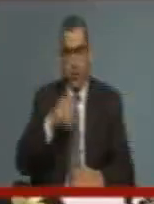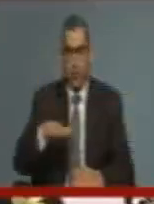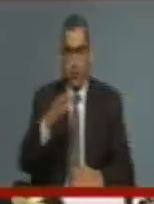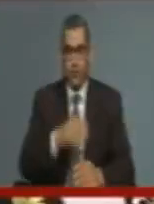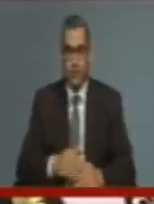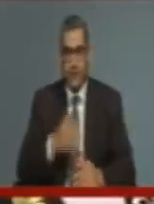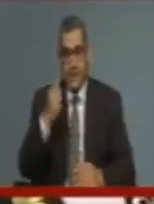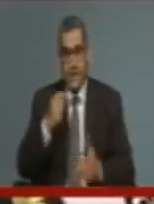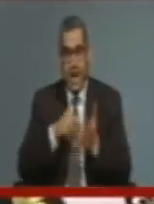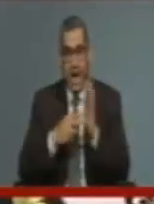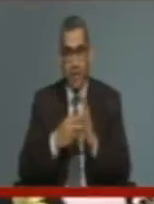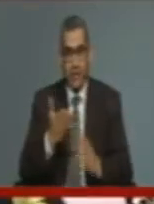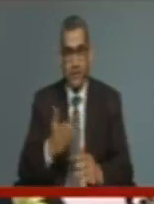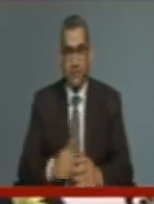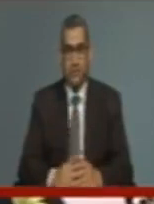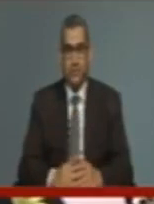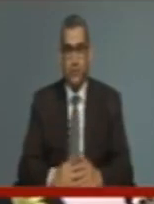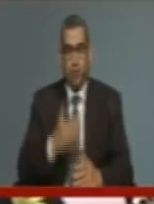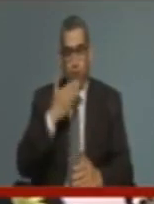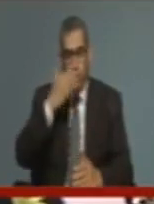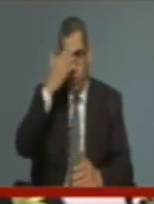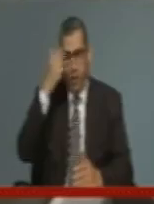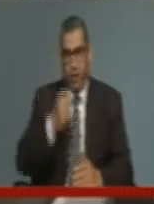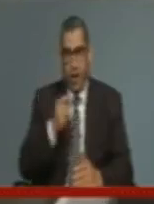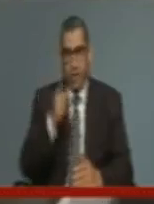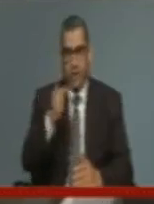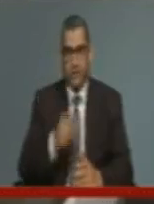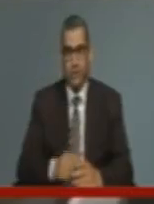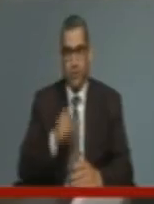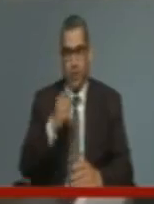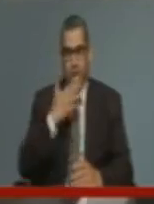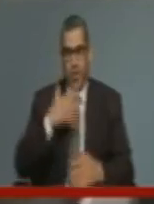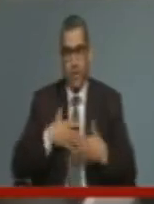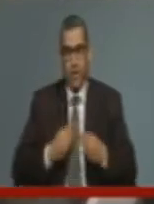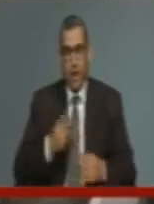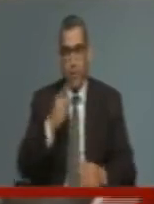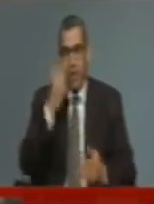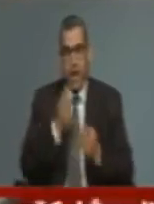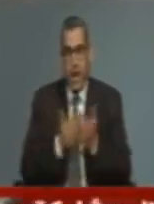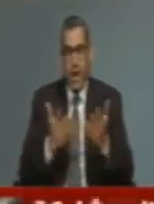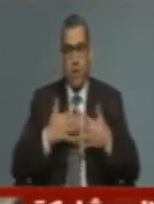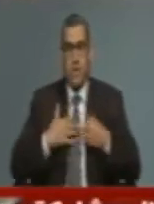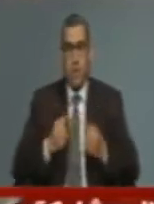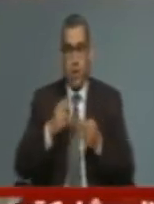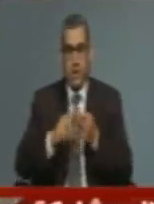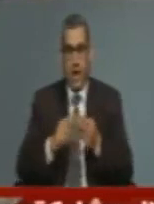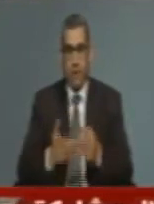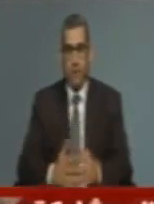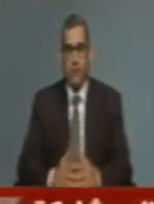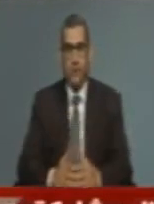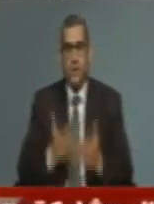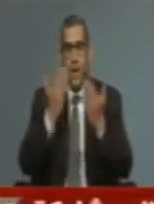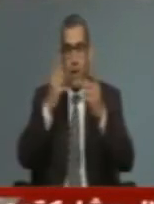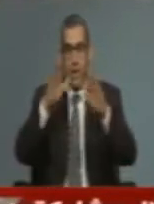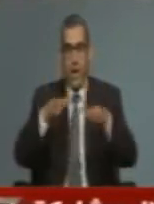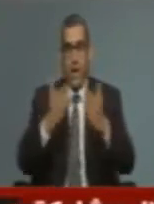ازيك؟ الحمد لله. كل سنة وانت طيبة. حضرتك طيب وانت بخير وصحة وسلامة. ربنا يخليك. ويخليك